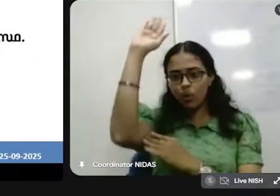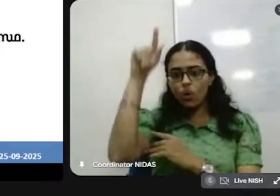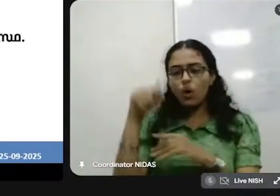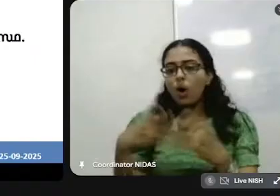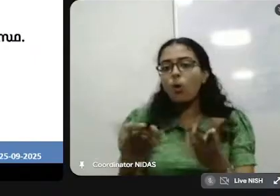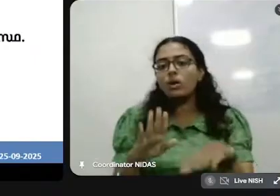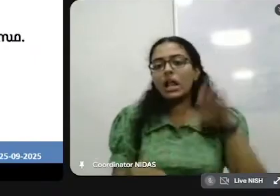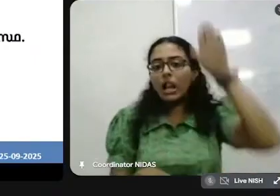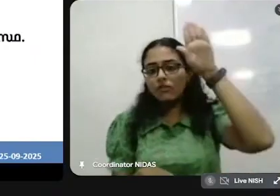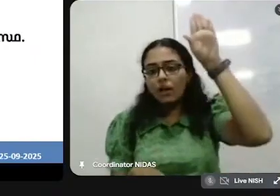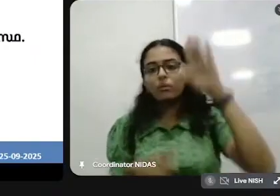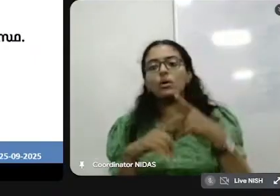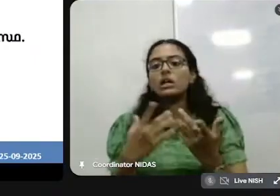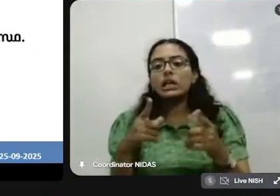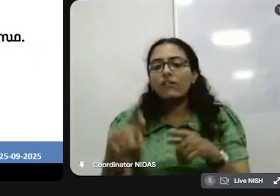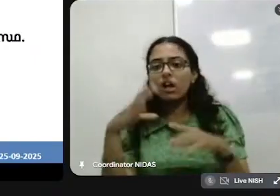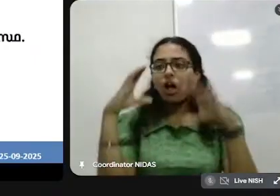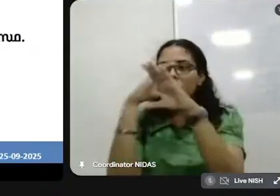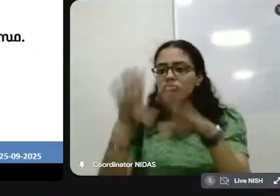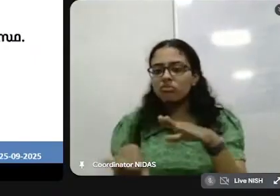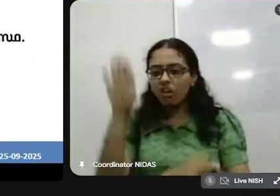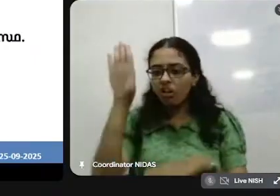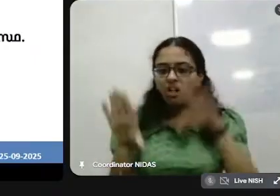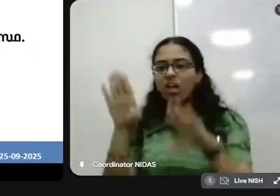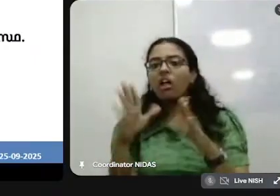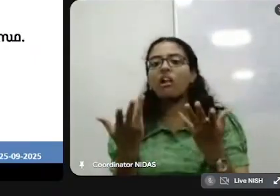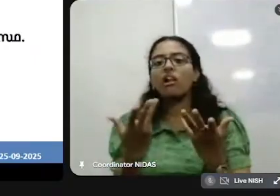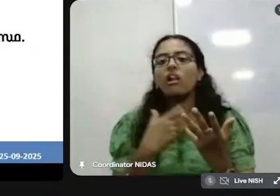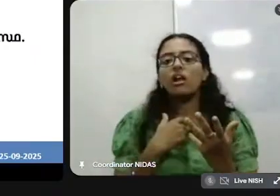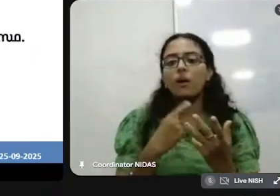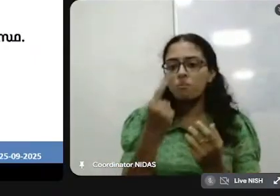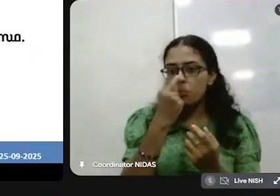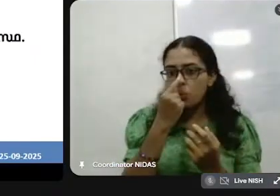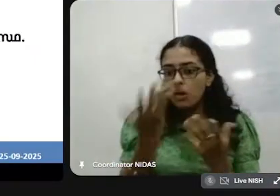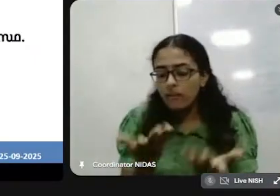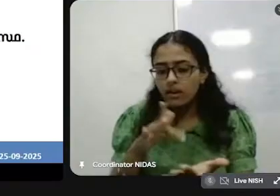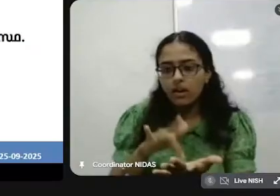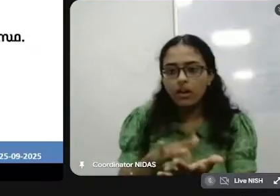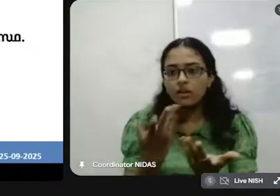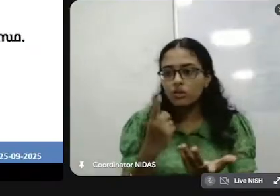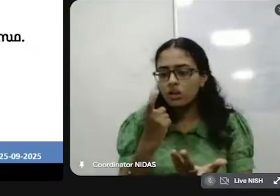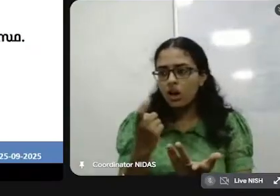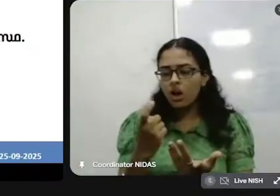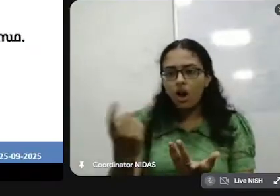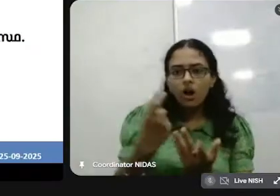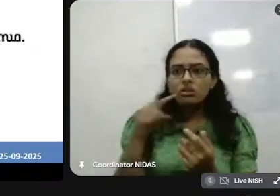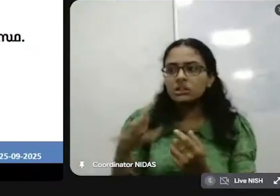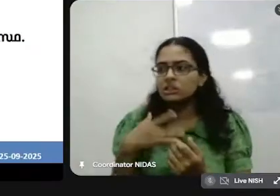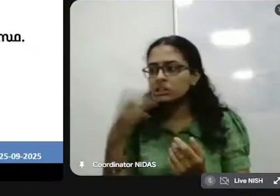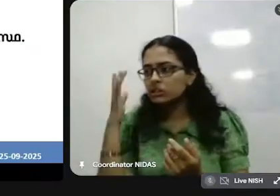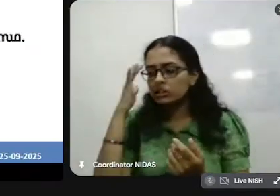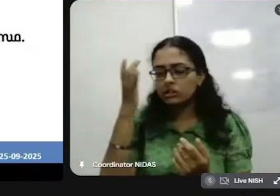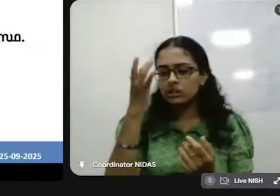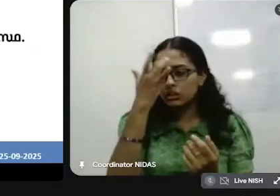പൊക്കുക. ഇപ്പൊ ചില സമയത്ത് നമ്മൾ മൂക്ക് തൊടാൻ പറയുമ്പോൾ അവർക്ക് കറക്റ്റ് മൂക്ക് എവിടെ ഇരിക്കുന്നത് എന്നുള്ളത് കൺഫ്യൂഷൻ വരാൻ സാധ്യതയുണ്ട്. ചിലപ്പോൾ അവർ ചെവിയിലൊക്കെ